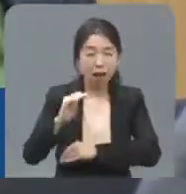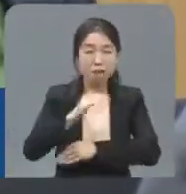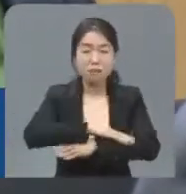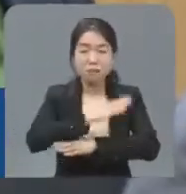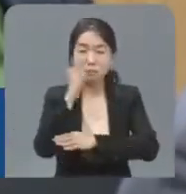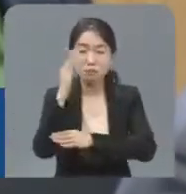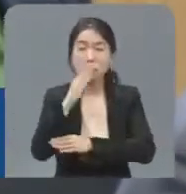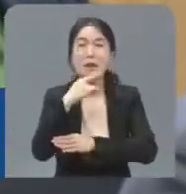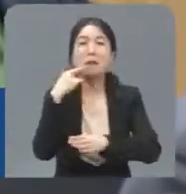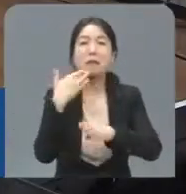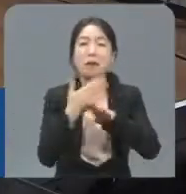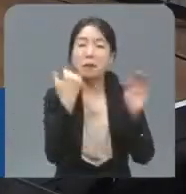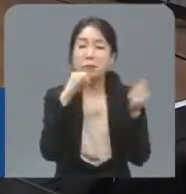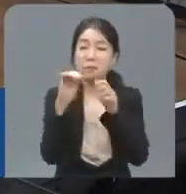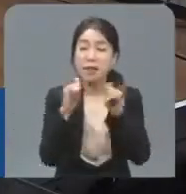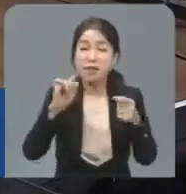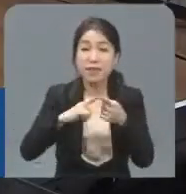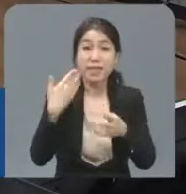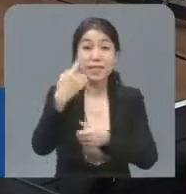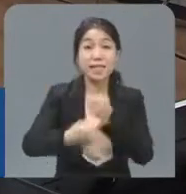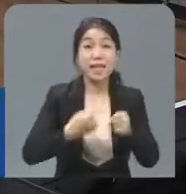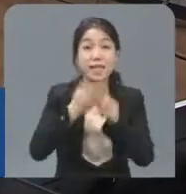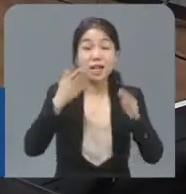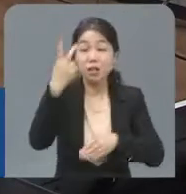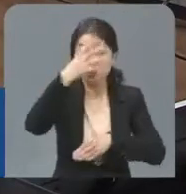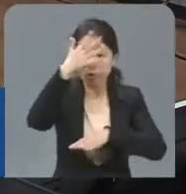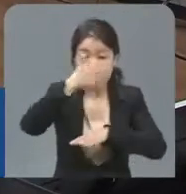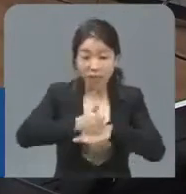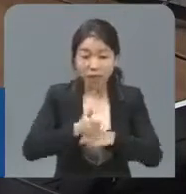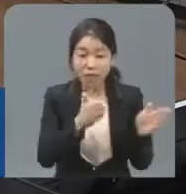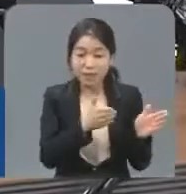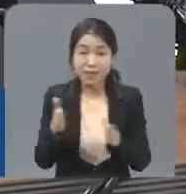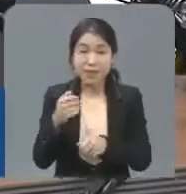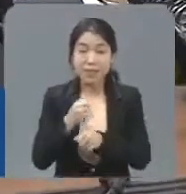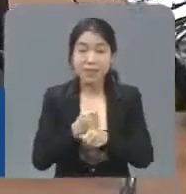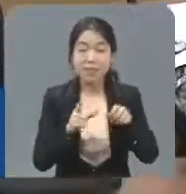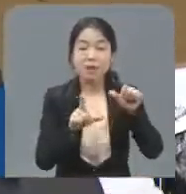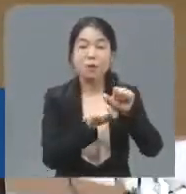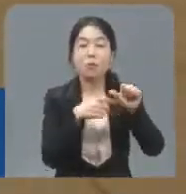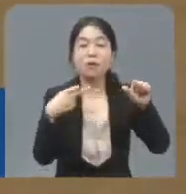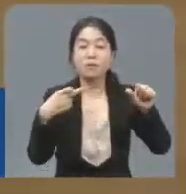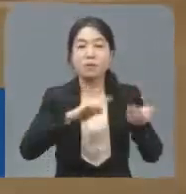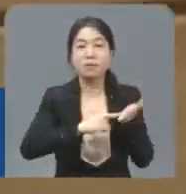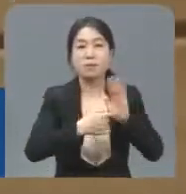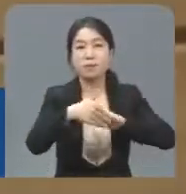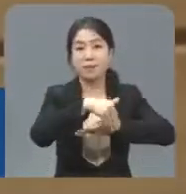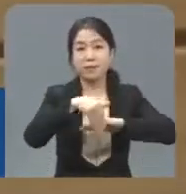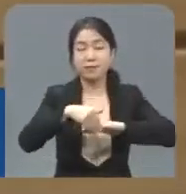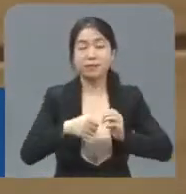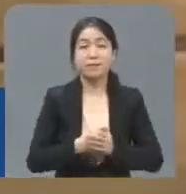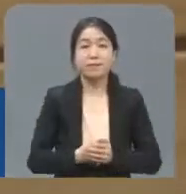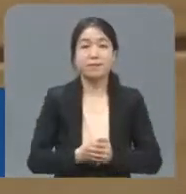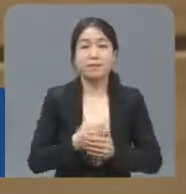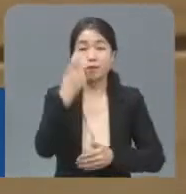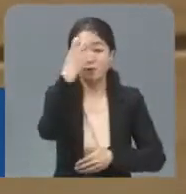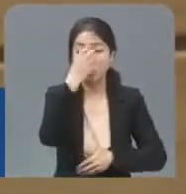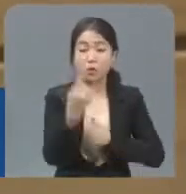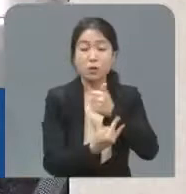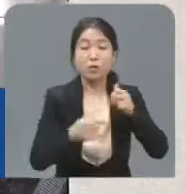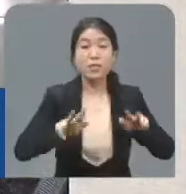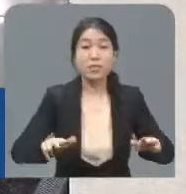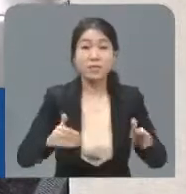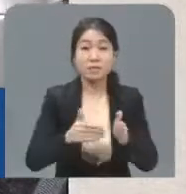대한 지난 1년 동안의 조사 결과를 재정리해서 오는 12일에 발표하기로 했습니다. 조사위는